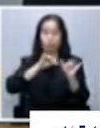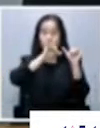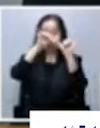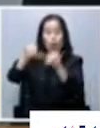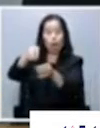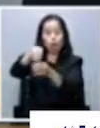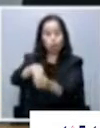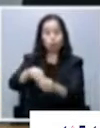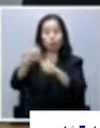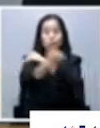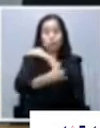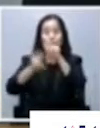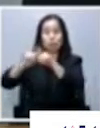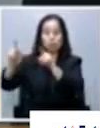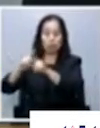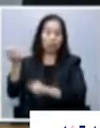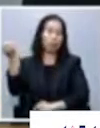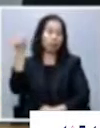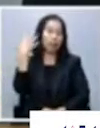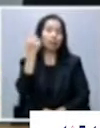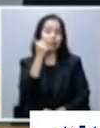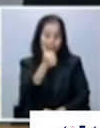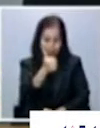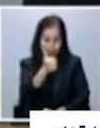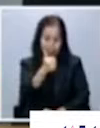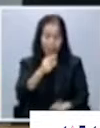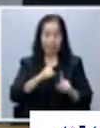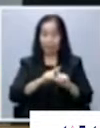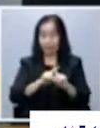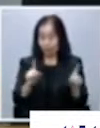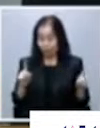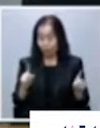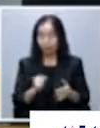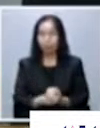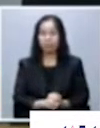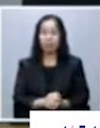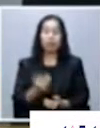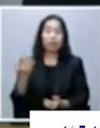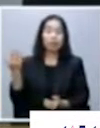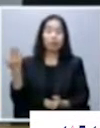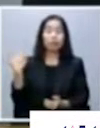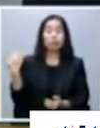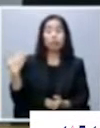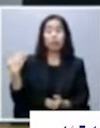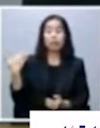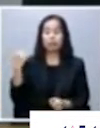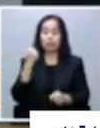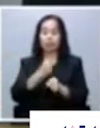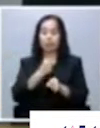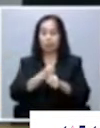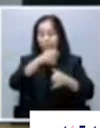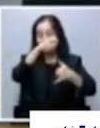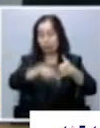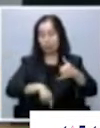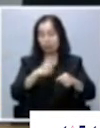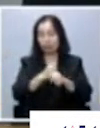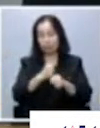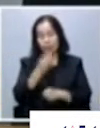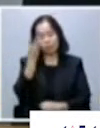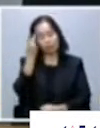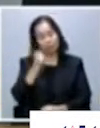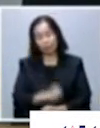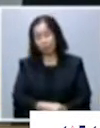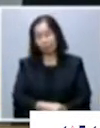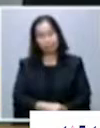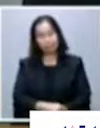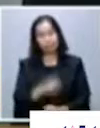ายประเทศในโลกแต่ดูผลงานการปฏิบัติภารกิจในช่วงหลายปีที่ผ่านมานั้นผมดูด้วยความเป็นห่วงผมต้องกราบ